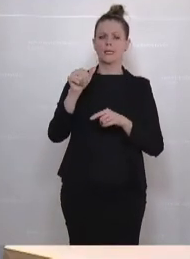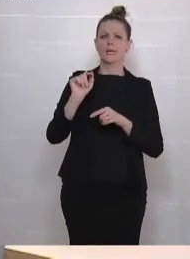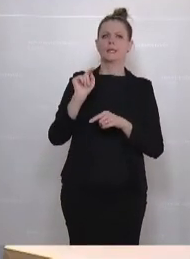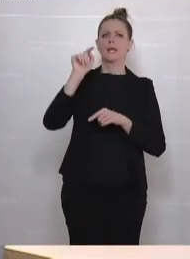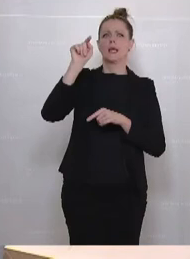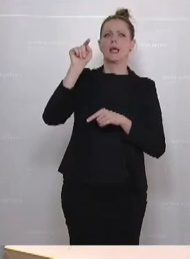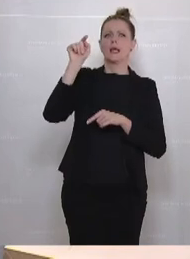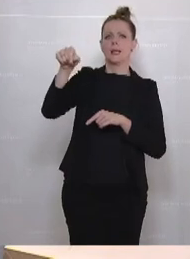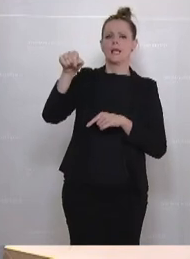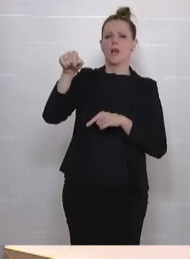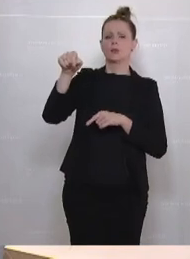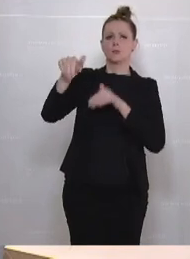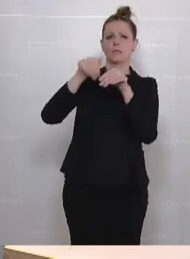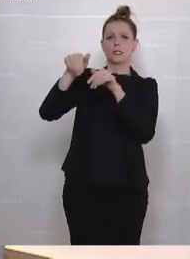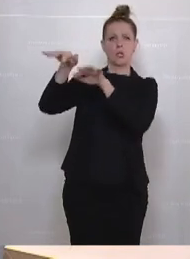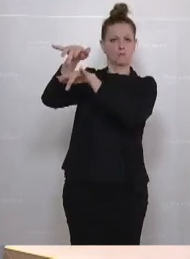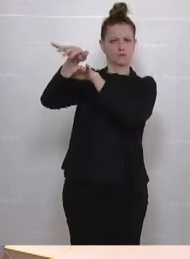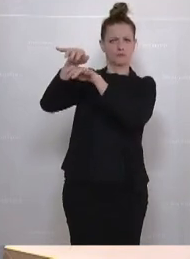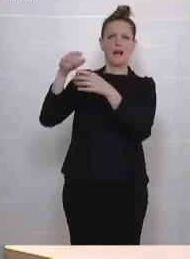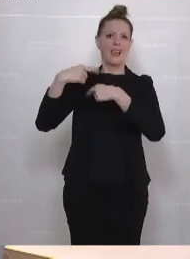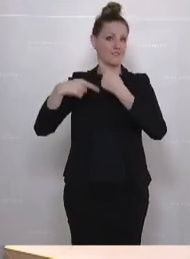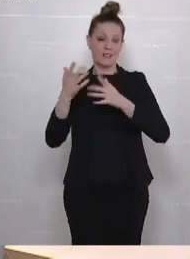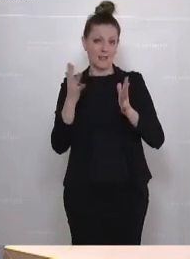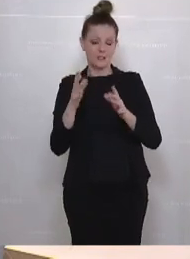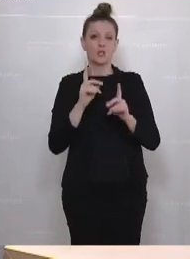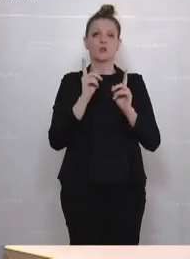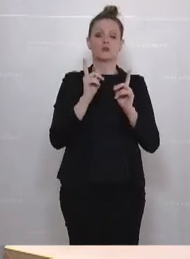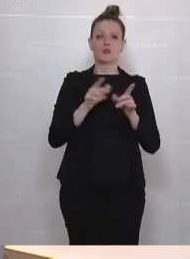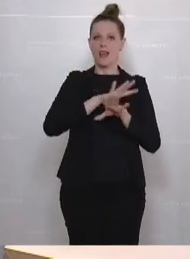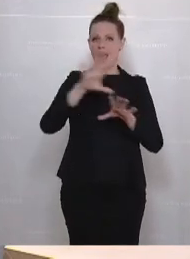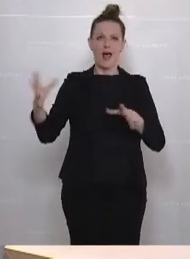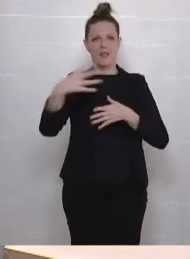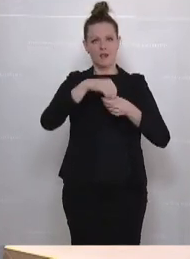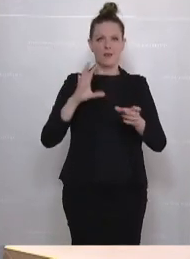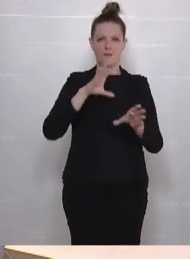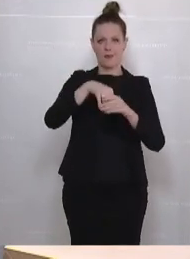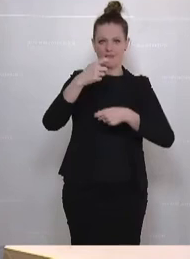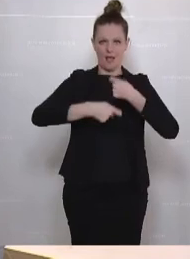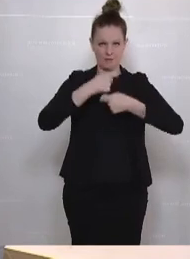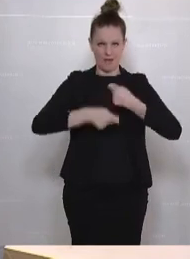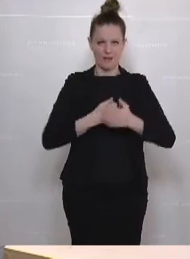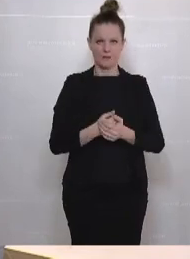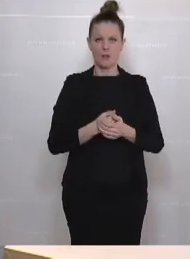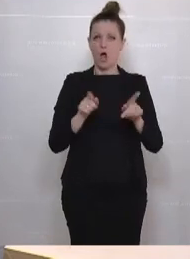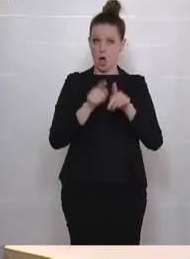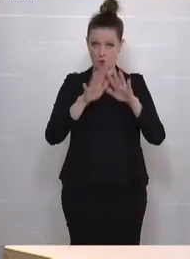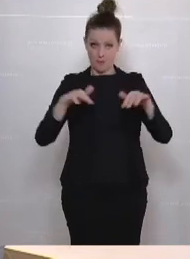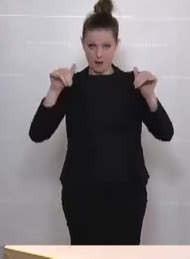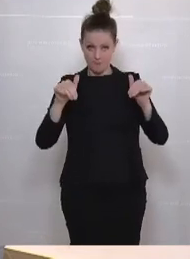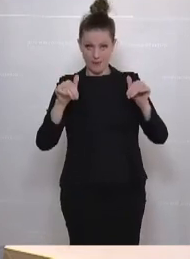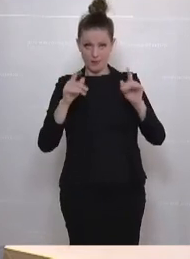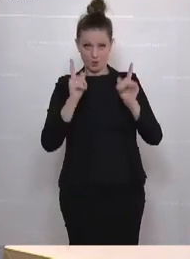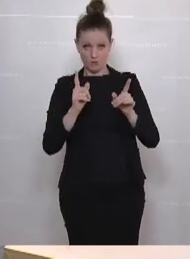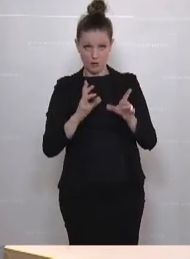BMI entwickelt werden, sondern unter Einbeziehung aller. Meine Frage geht ganz konkret, die Einbeziehung des Parlaments